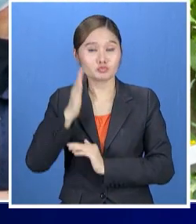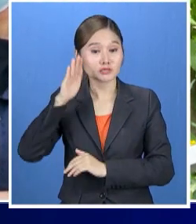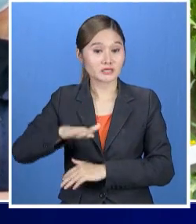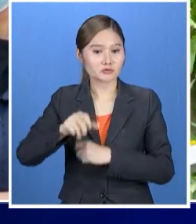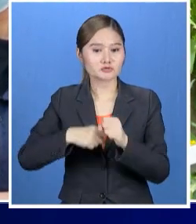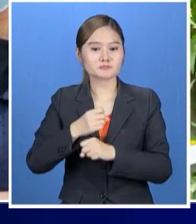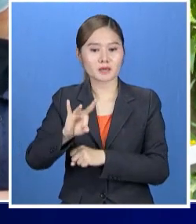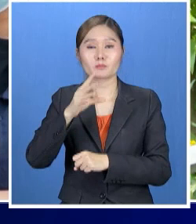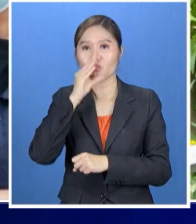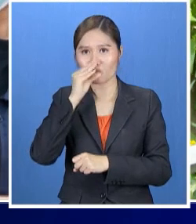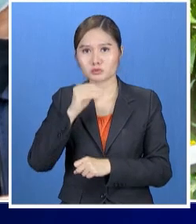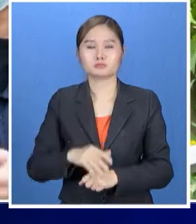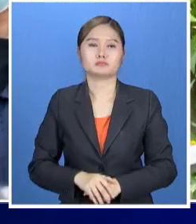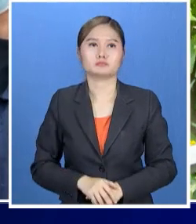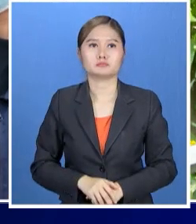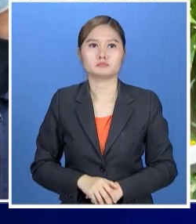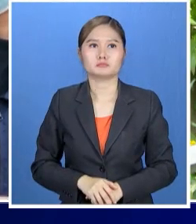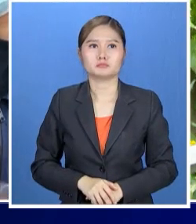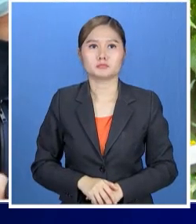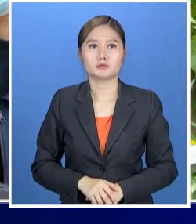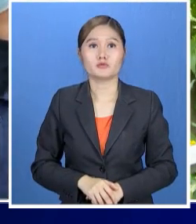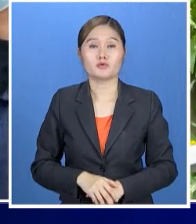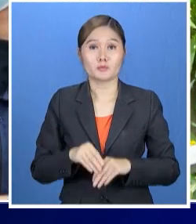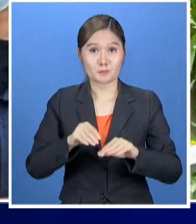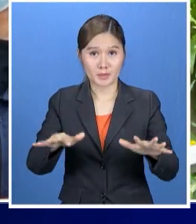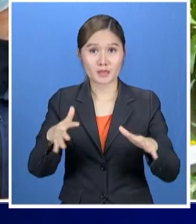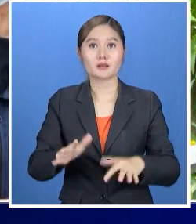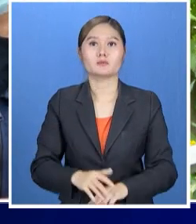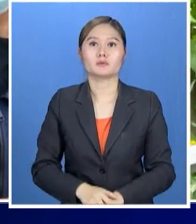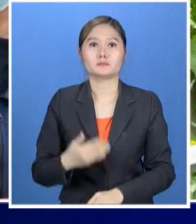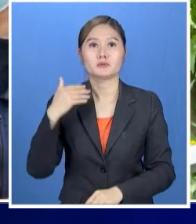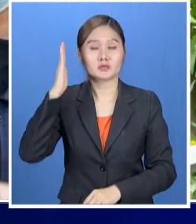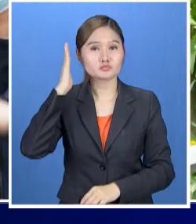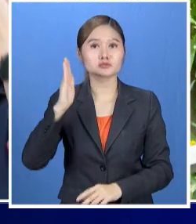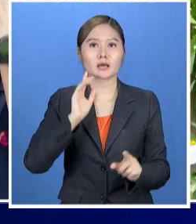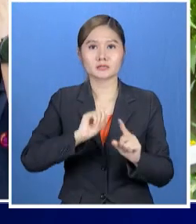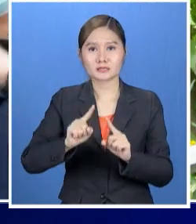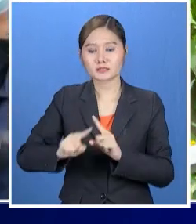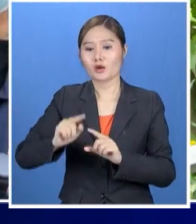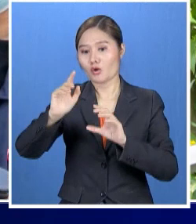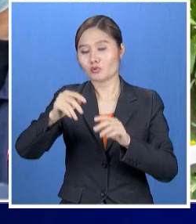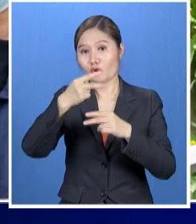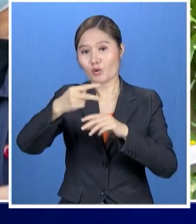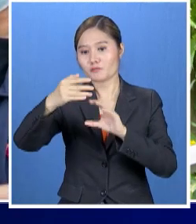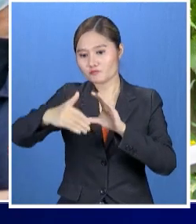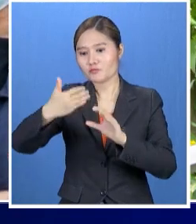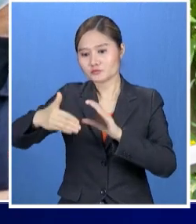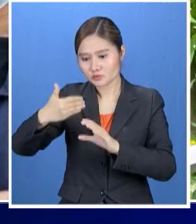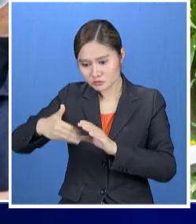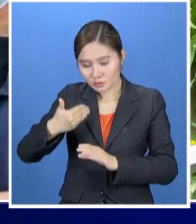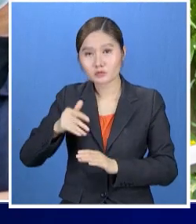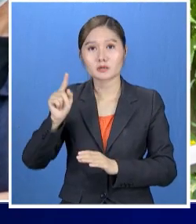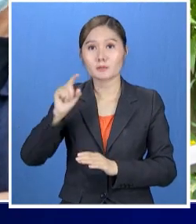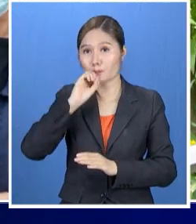ย18อ้างอย่างนั้นแล้วก็บอกว่าหลังจากโพสต์ออกไปปุ๊บมีหนุ่มอีกหลายคนส่งข้อความมาหาค